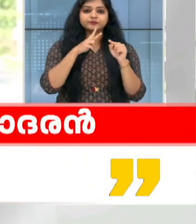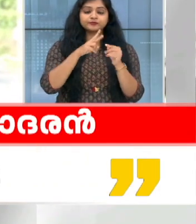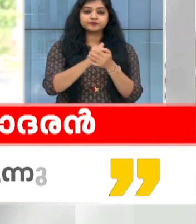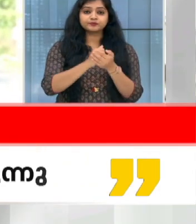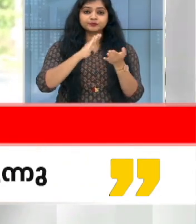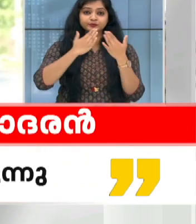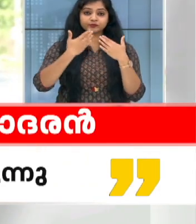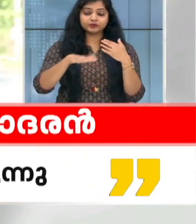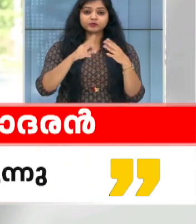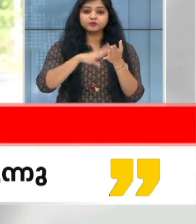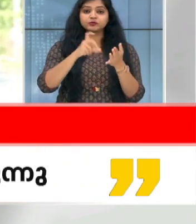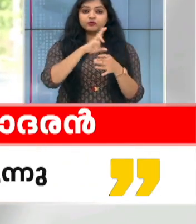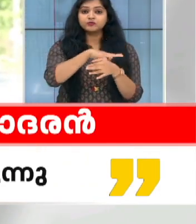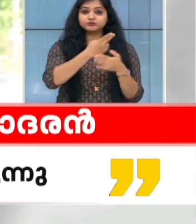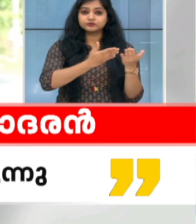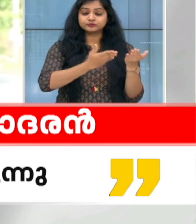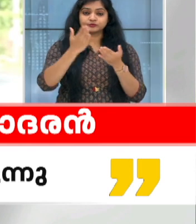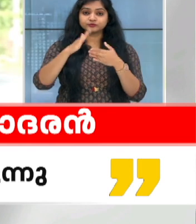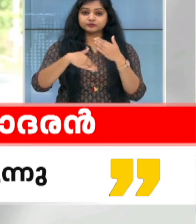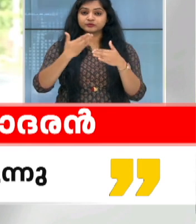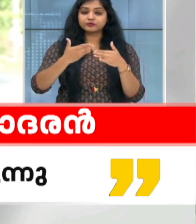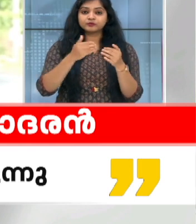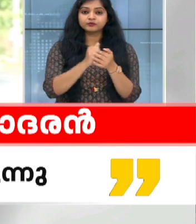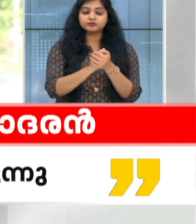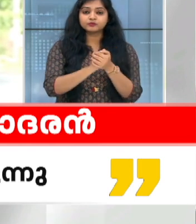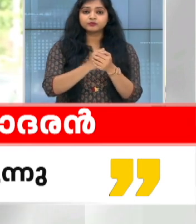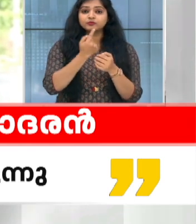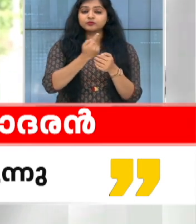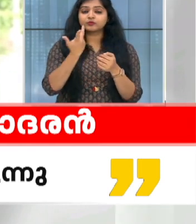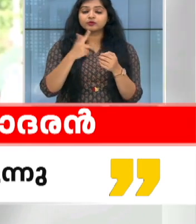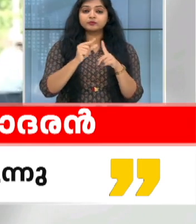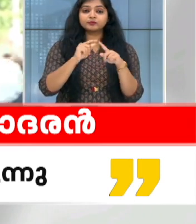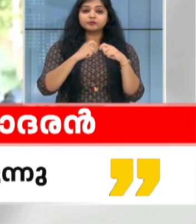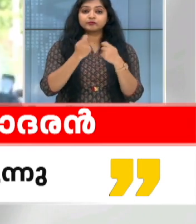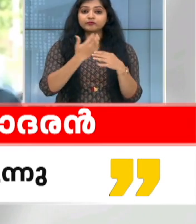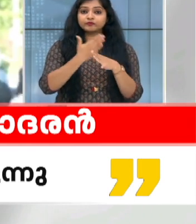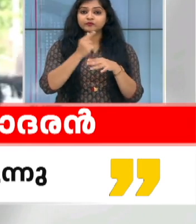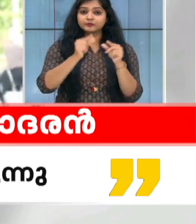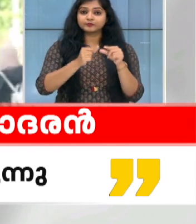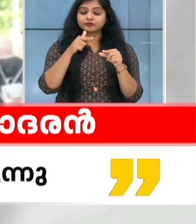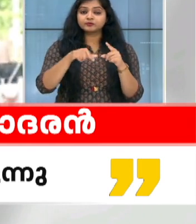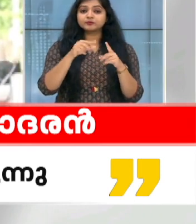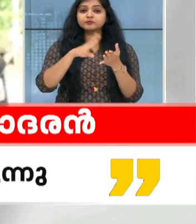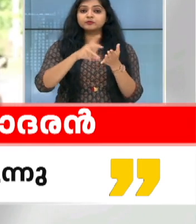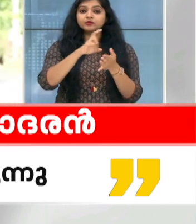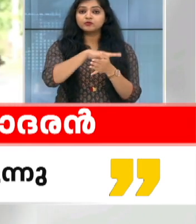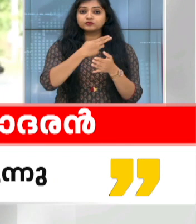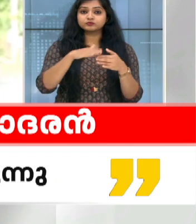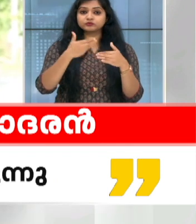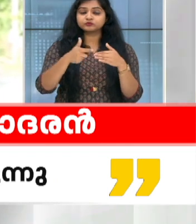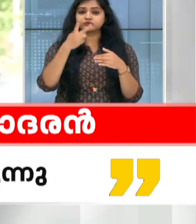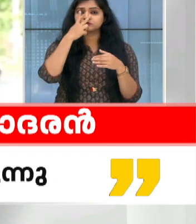മെഡിക്കൽ കോളേജിലേക്ക് കൊണ്ടുപോയതിന് ശേഷം ഒരു പാർട്ടി പ്രവർത്തകർ പോലും ആ മെഡിക്കൽ കോളേജിൻ്റെ മുന്നിൽ നമുക്ക്